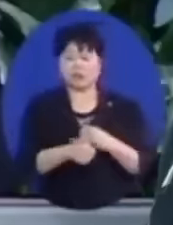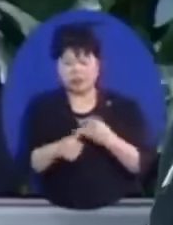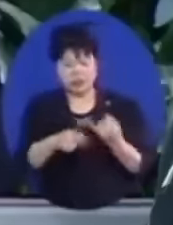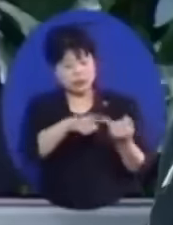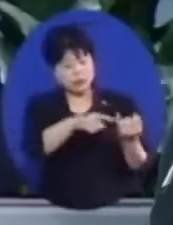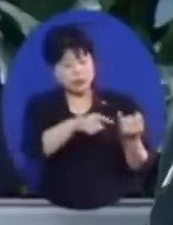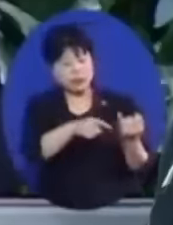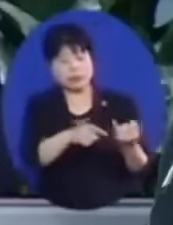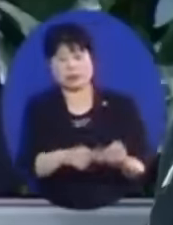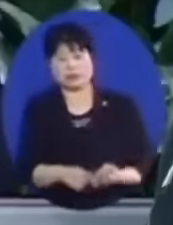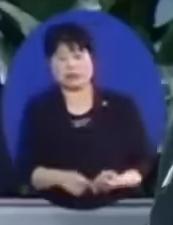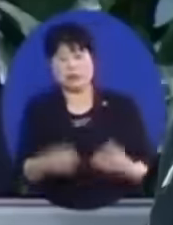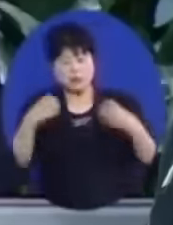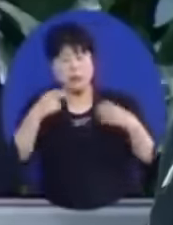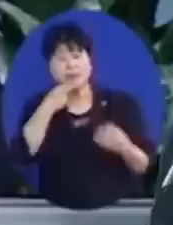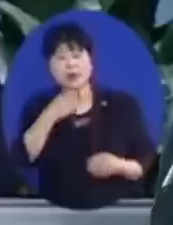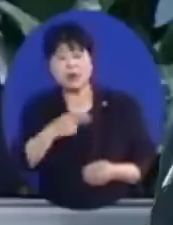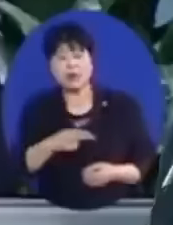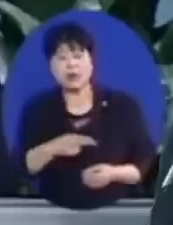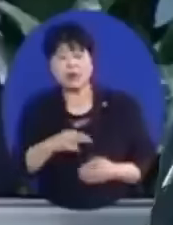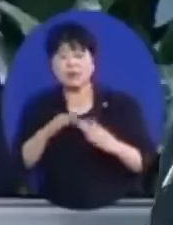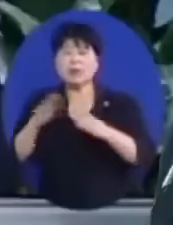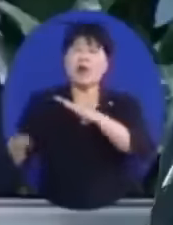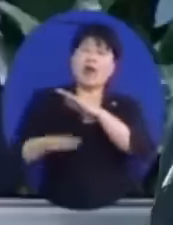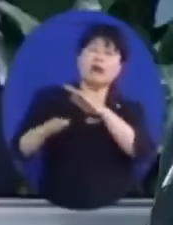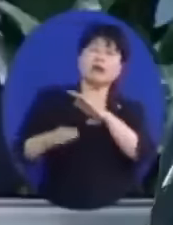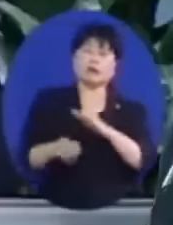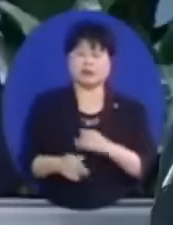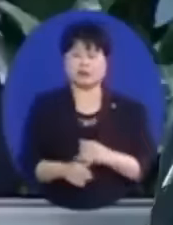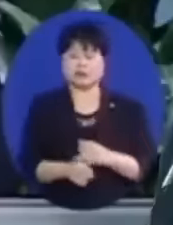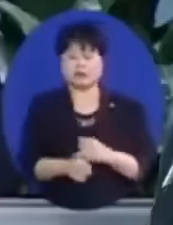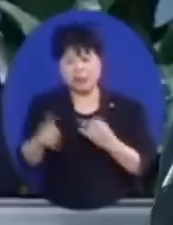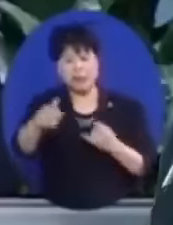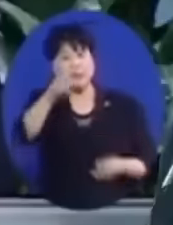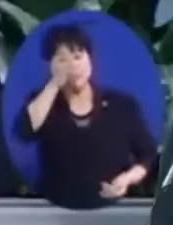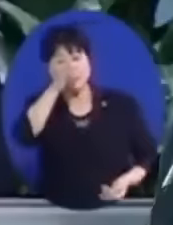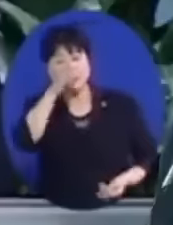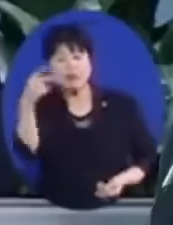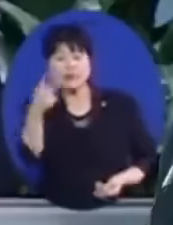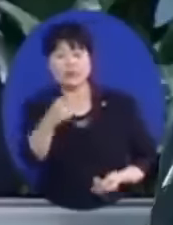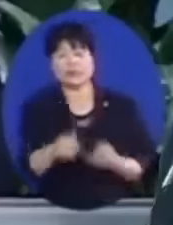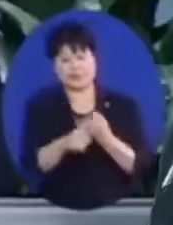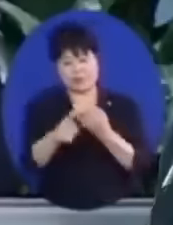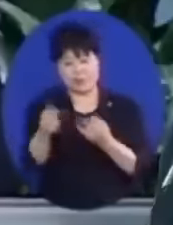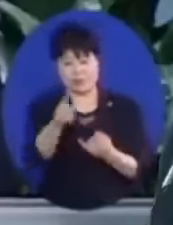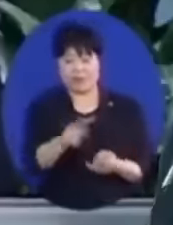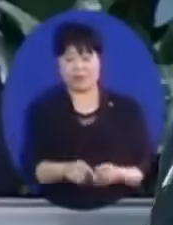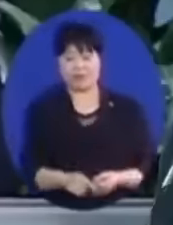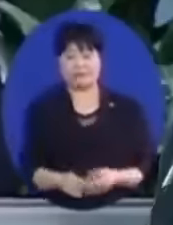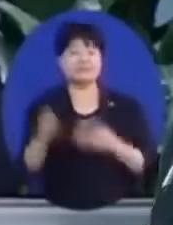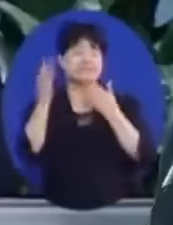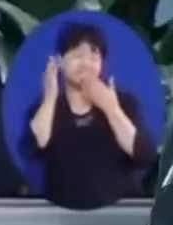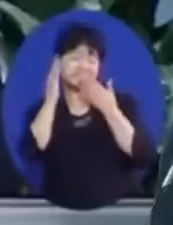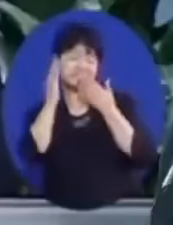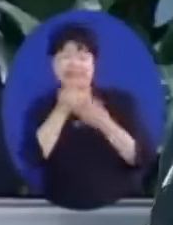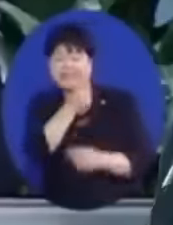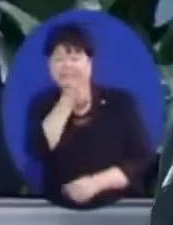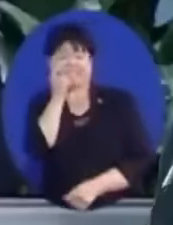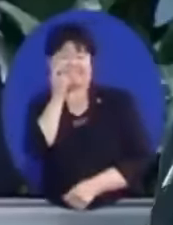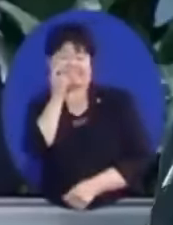집은 돼지 소굴이 되어도 관심을 안 갖는 남편도 있는 것입니다. 그 다음에는 벙어리 남편이 있는